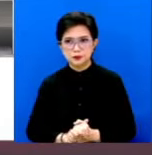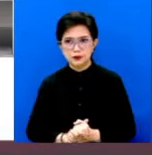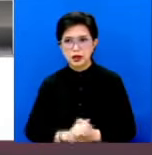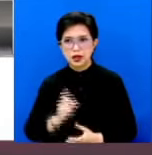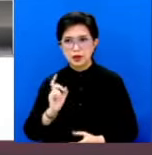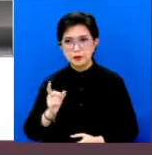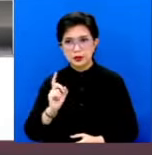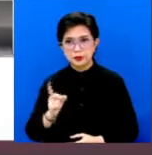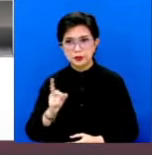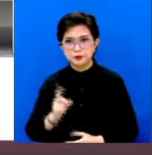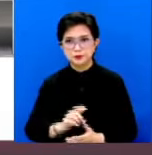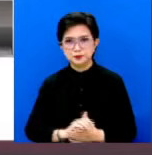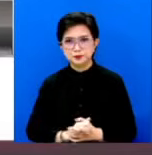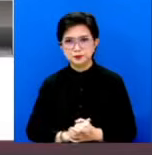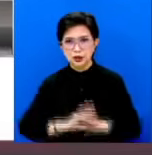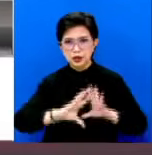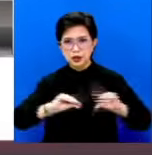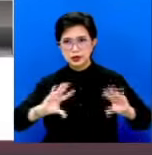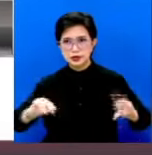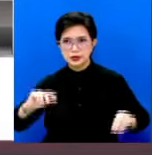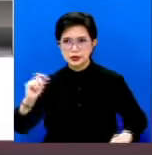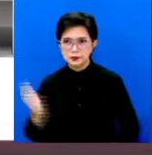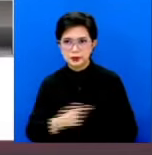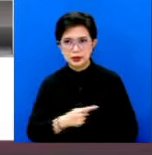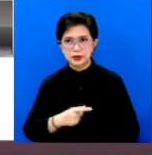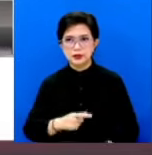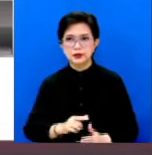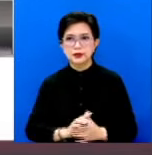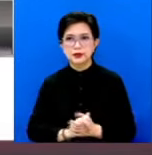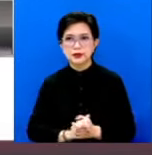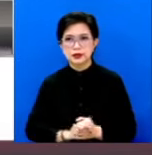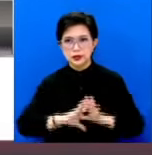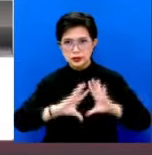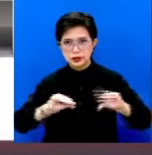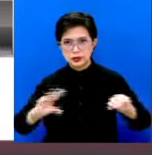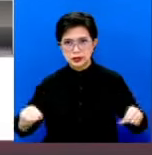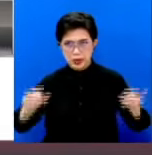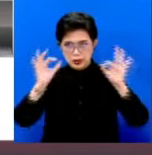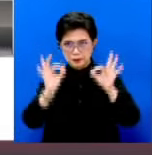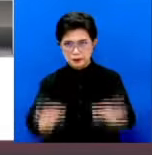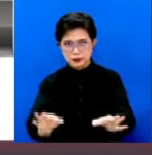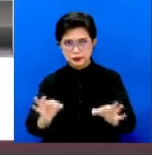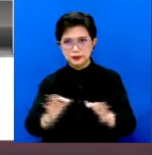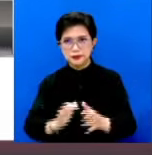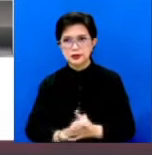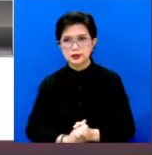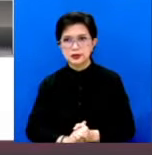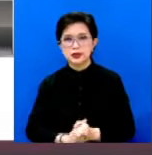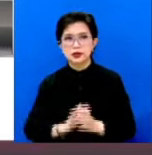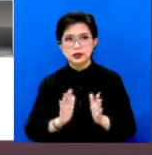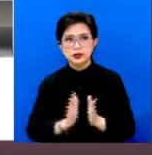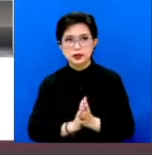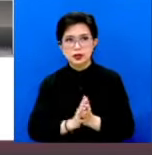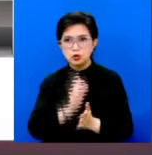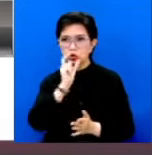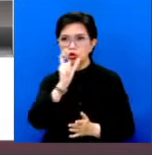yaitu kerja cepat, kerja tepat, dan merakyat.